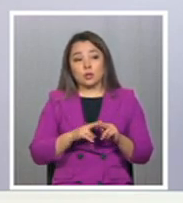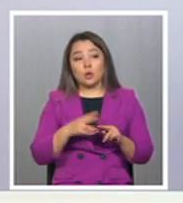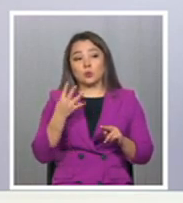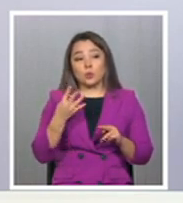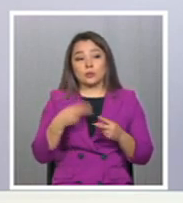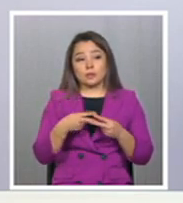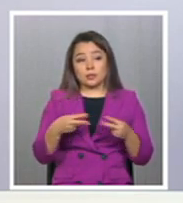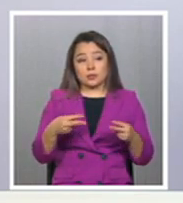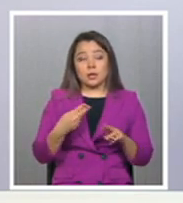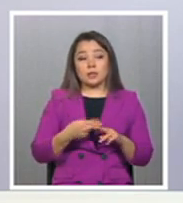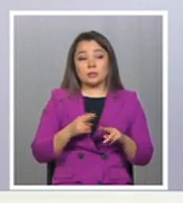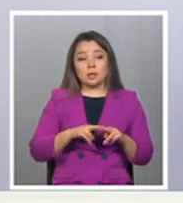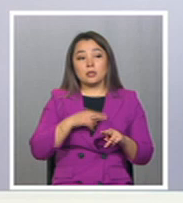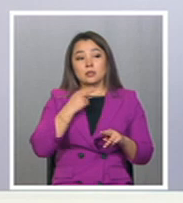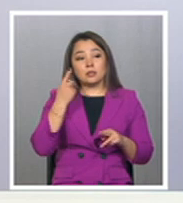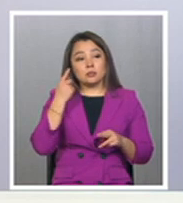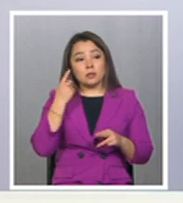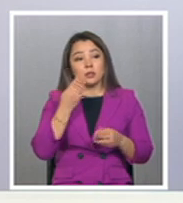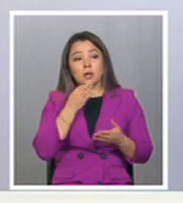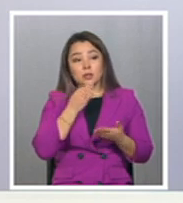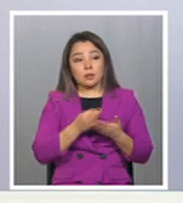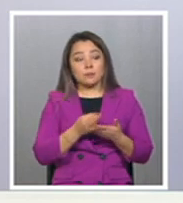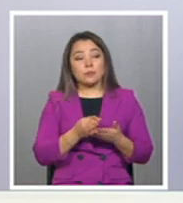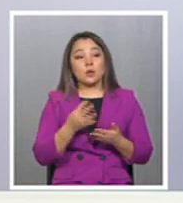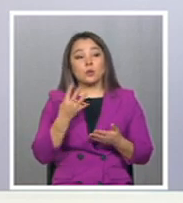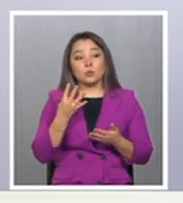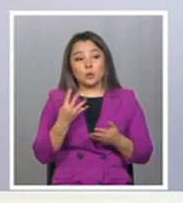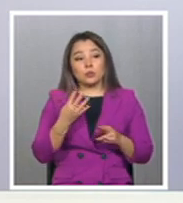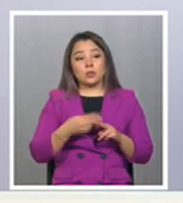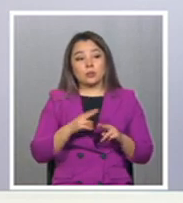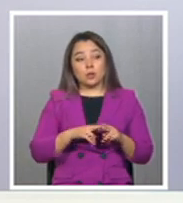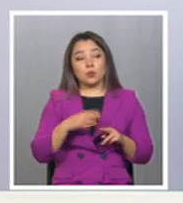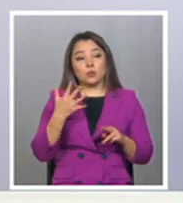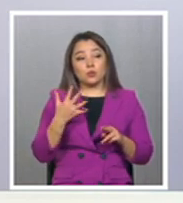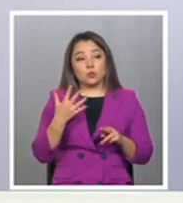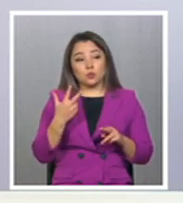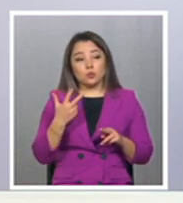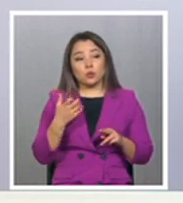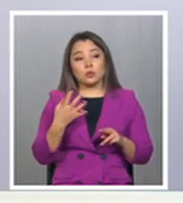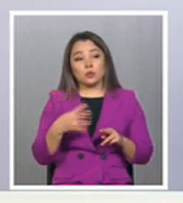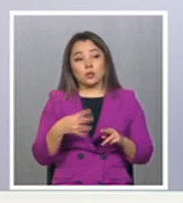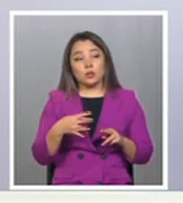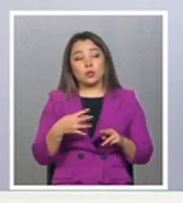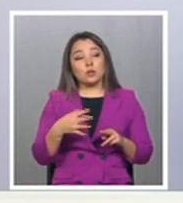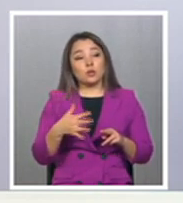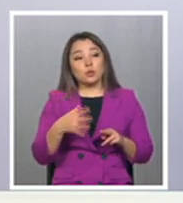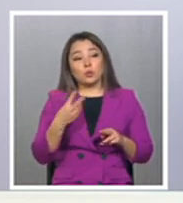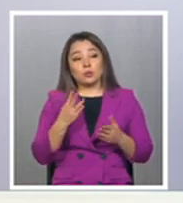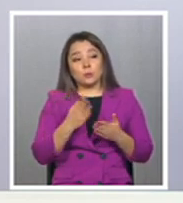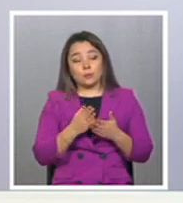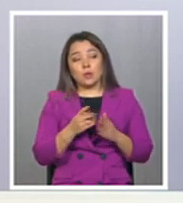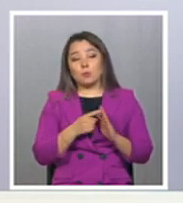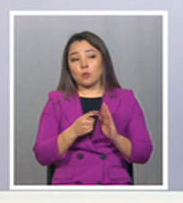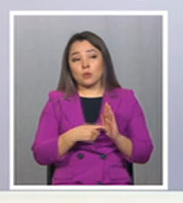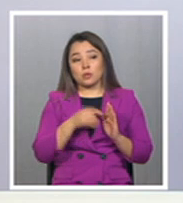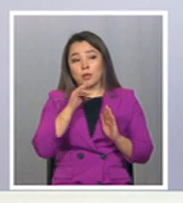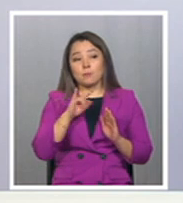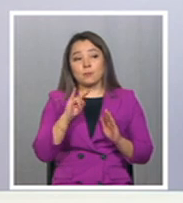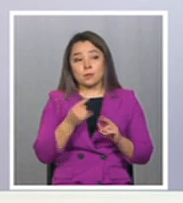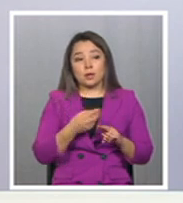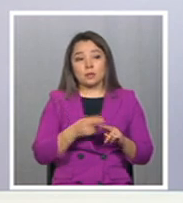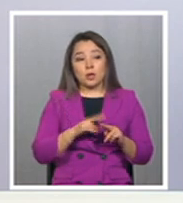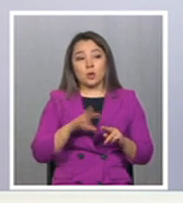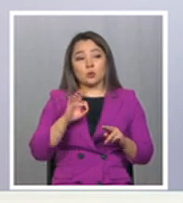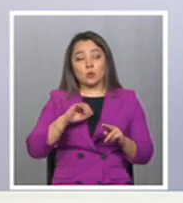тең. Енді ойлайықшы балалар, әрине 4 353-ке бөлінбейді, ол тым кішкентай. Сондықтан 0